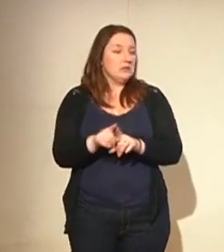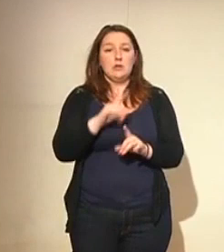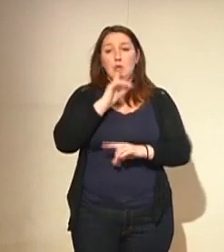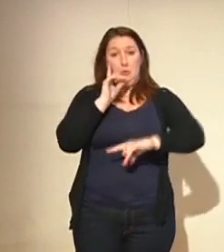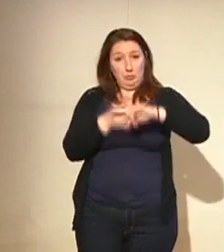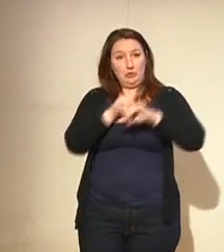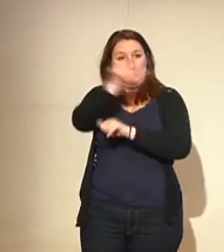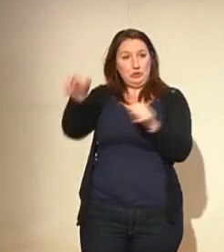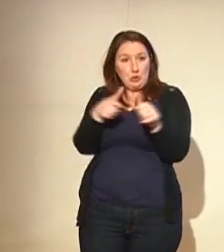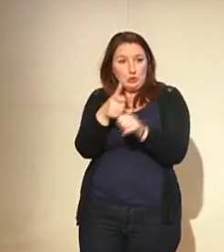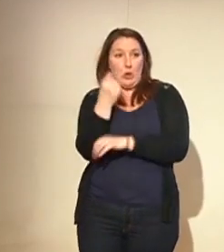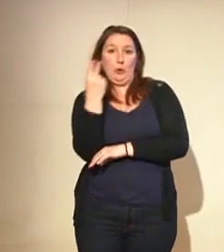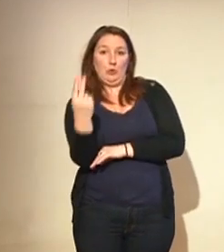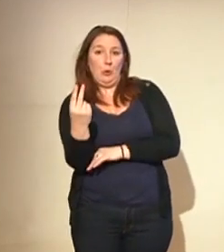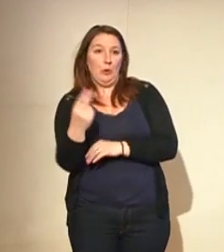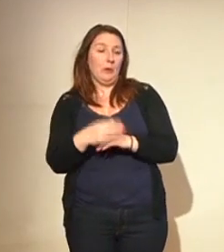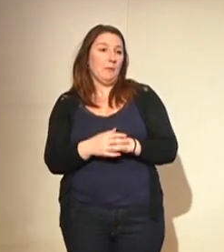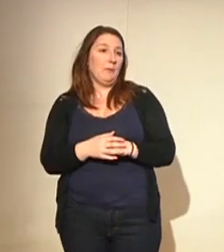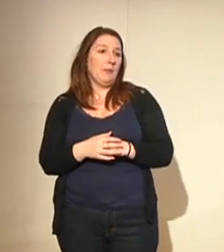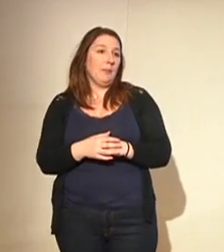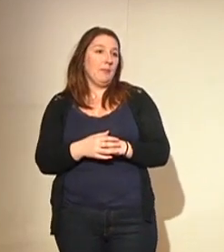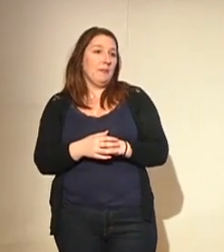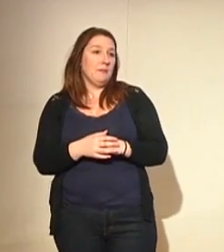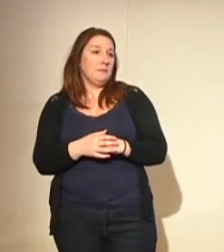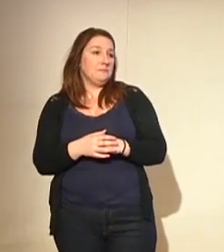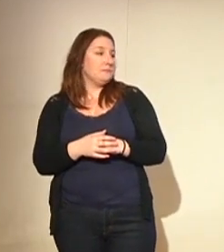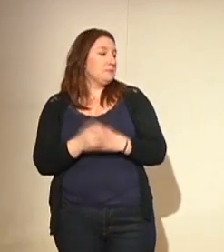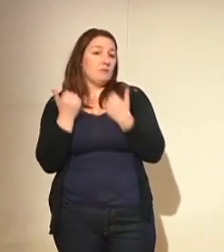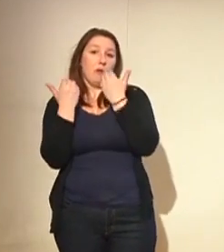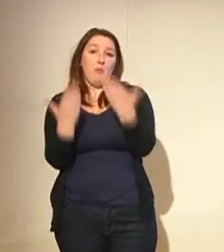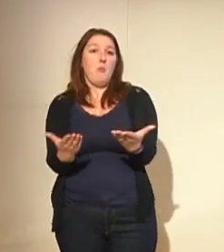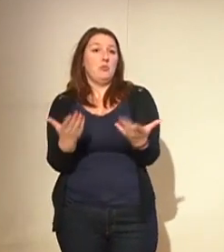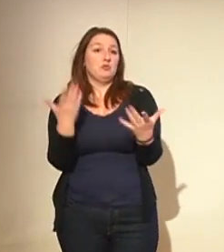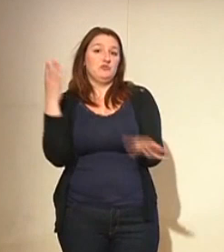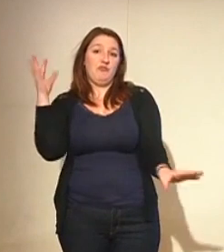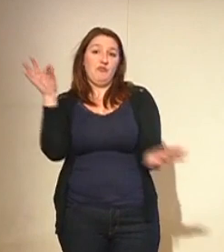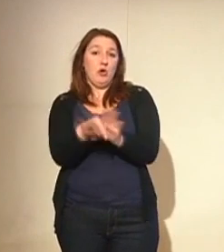censeurs donc bah je propose de voter